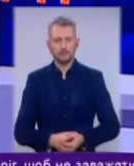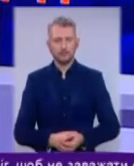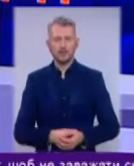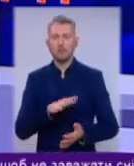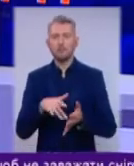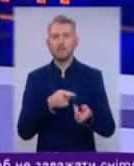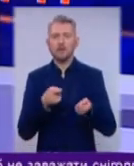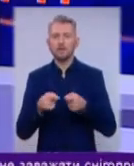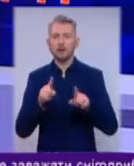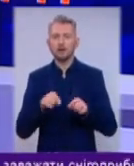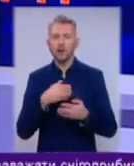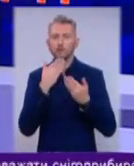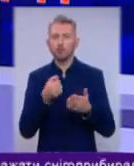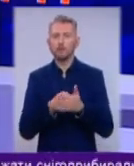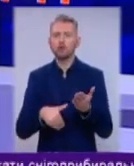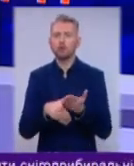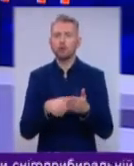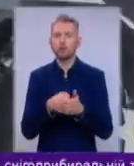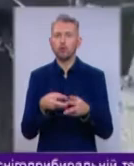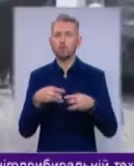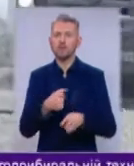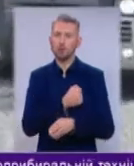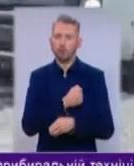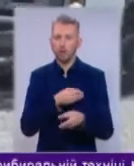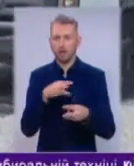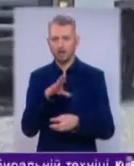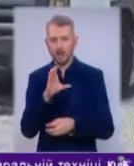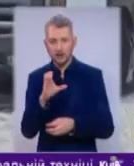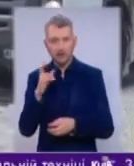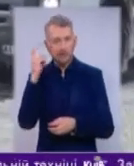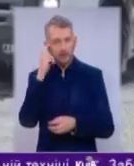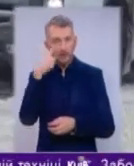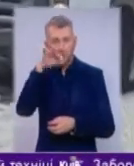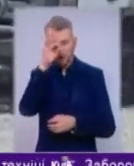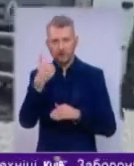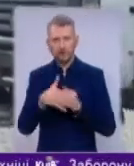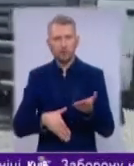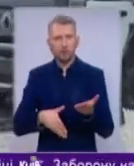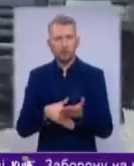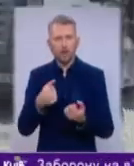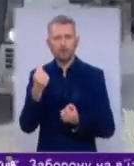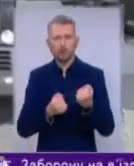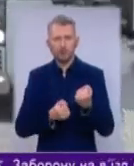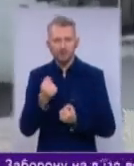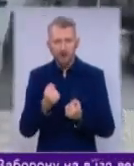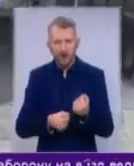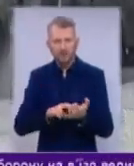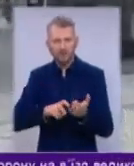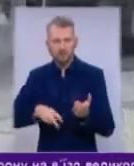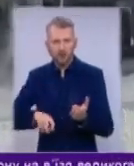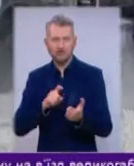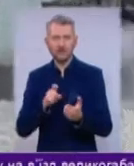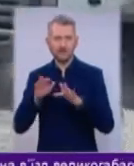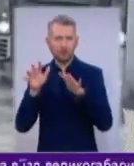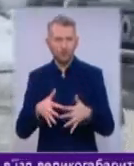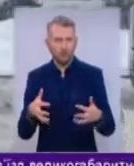Міська влада також звернулася по допомогу до Міноборони та МВС. І київські поліцейські вже допомагають водіям вибиратися зі снігової